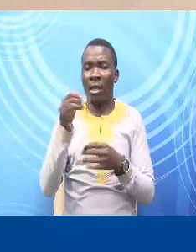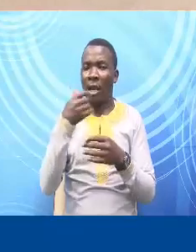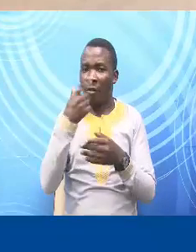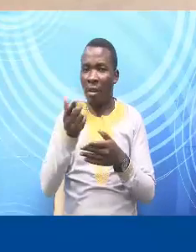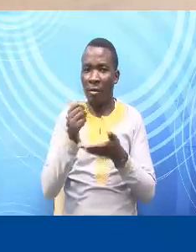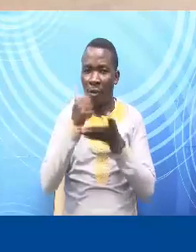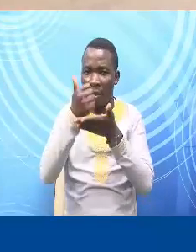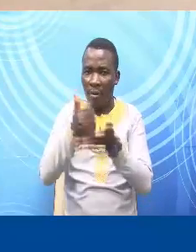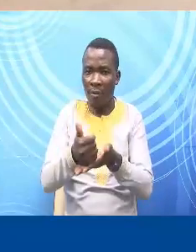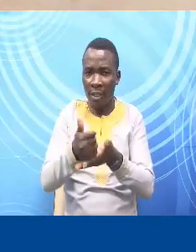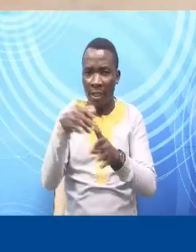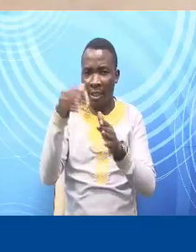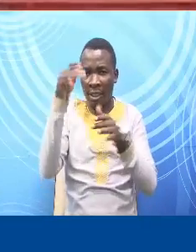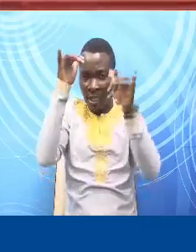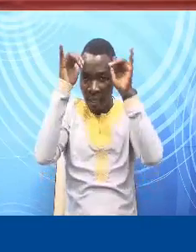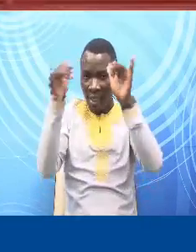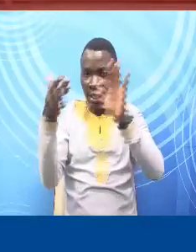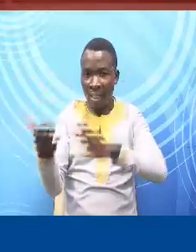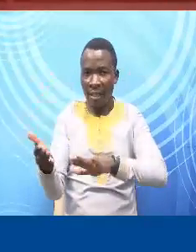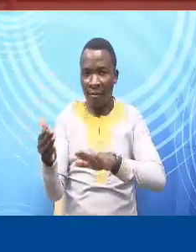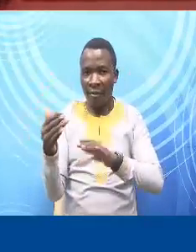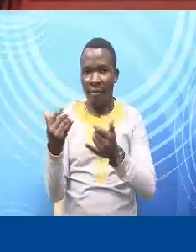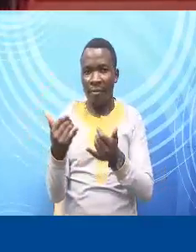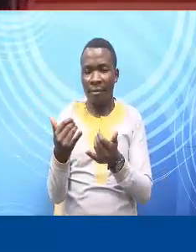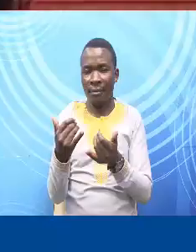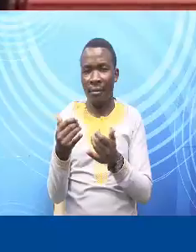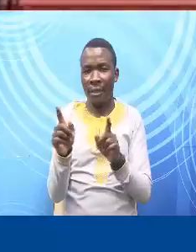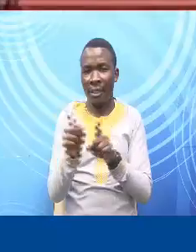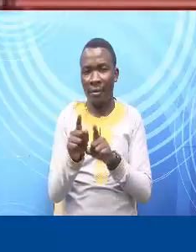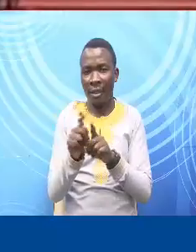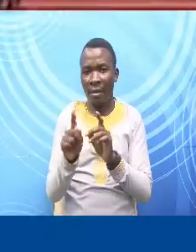zipfa ibyo avuga ko byafashije ababorozi nk'aborozi